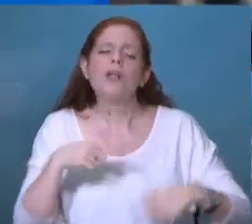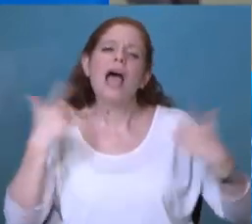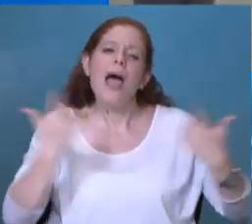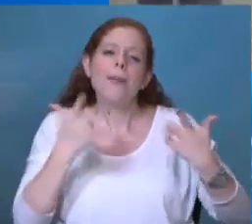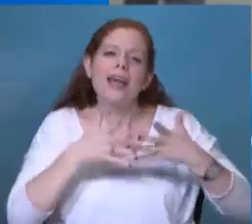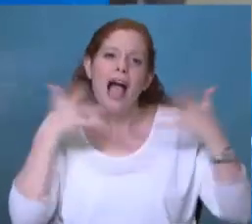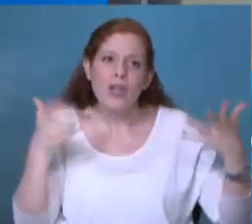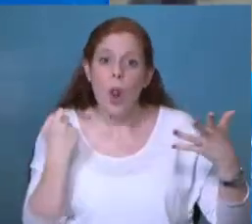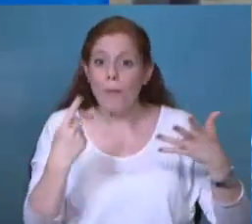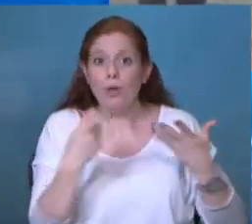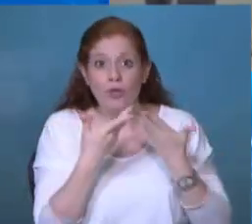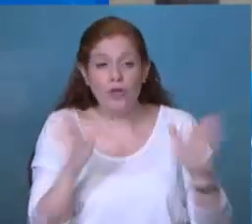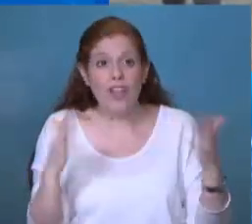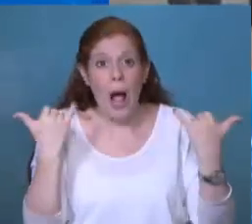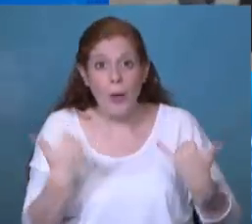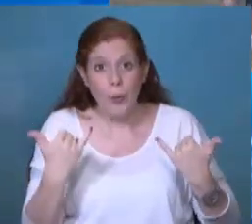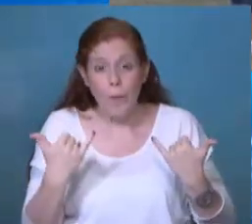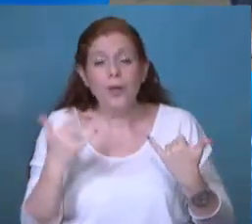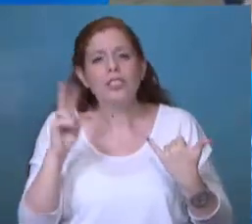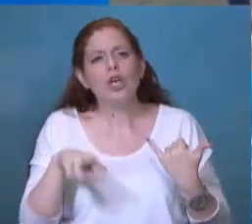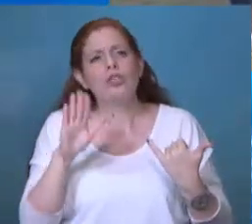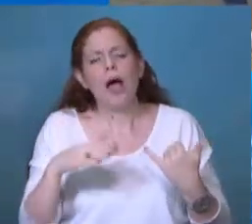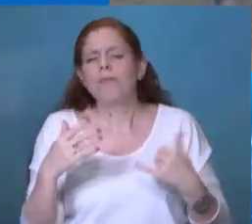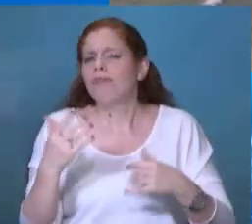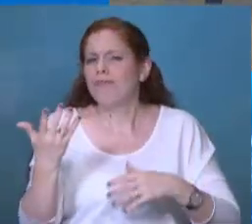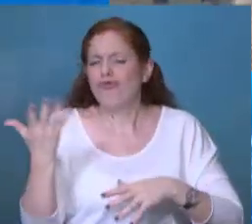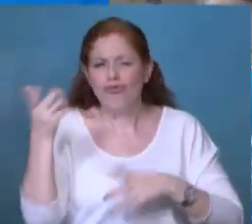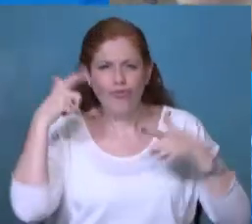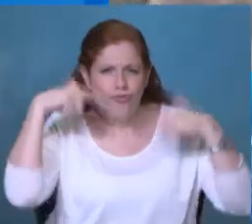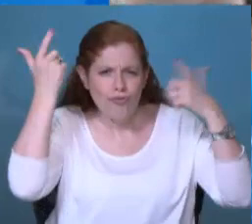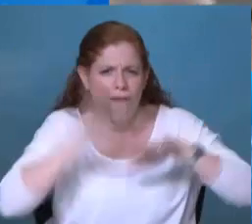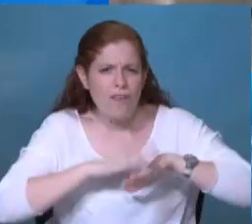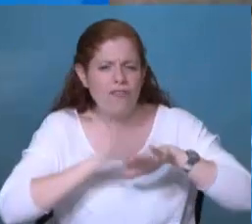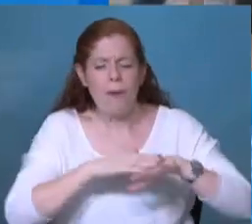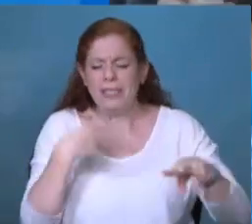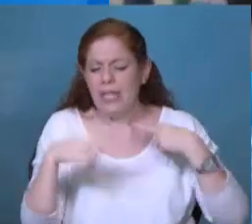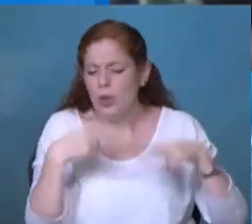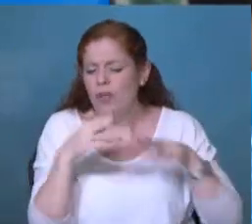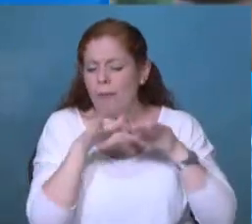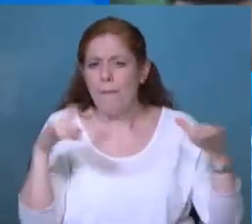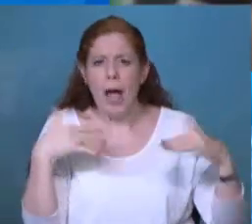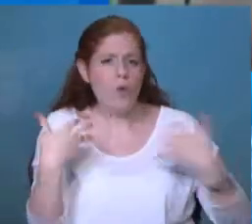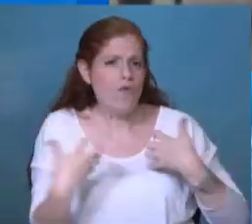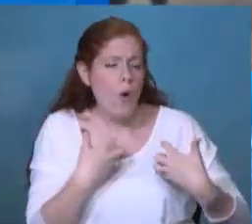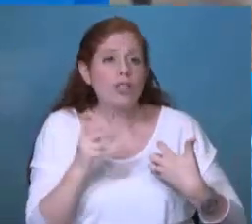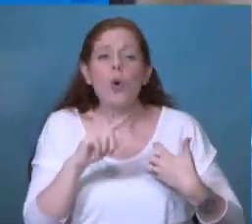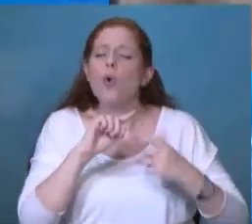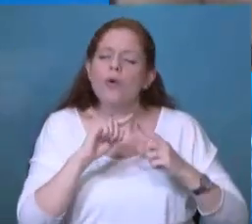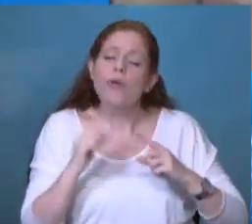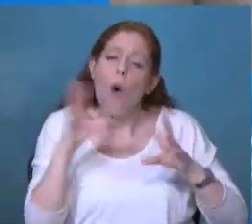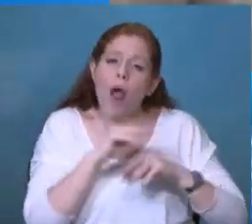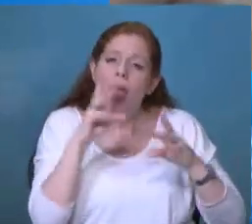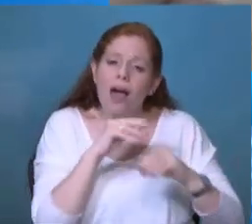הזה שנפתח היום. יש כאן גם שפים ומסעדות ובמת הופעות, עליה יופיעו מיטב האומנים כל ערב כאן,